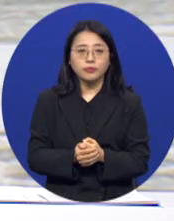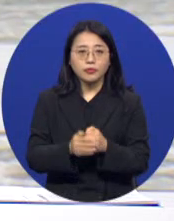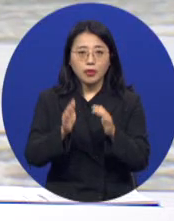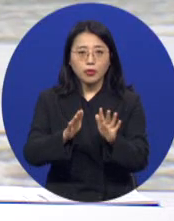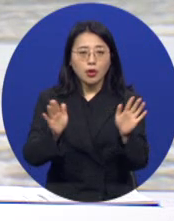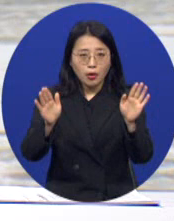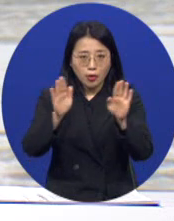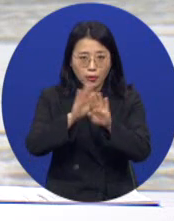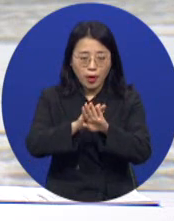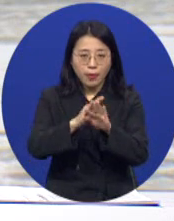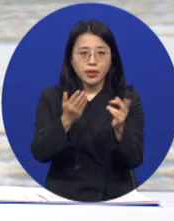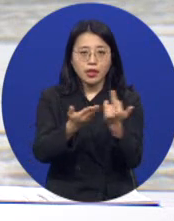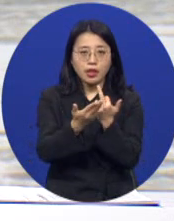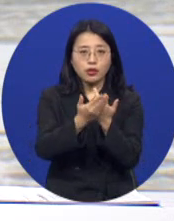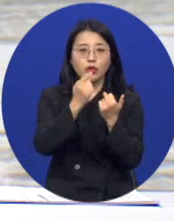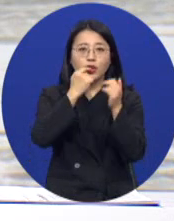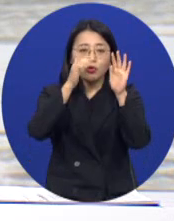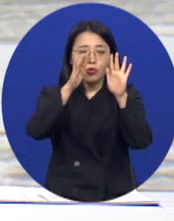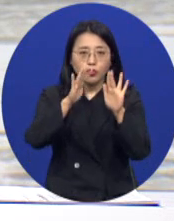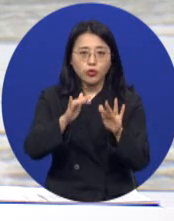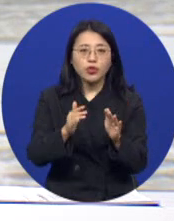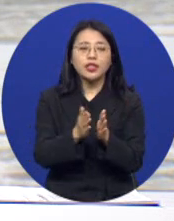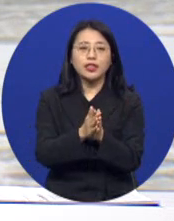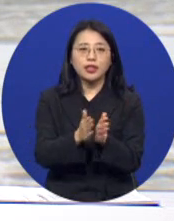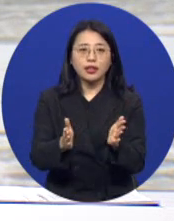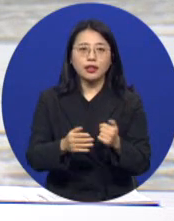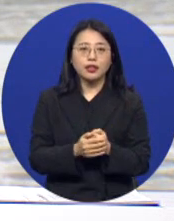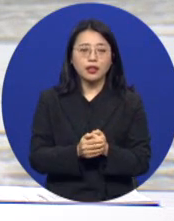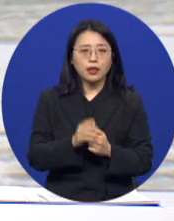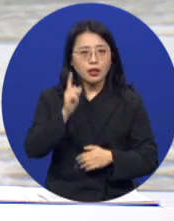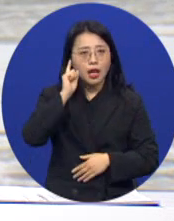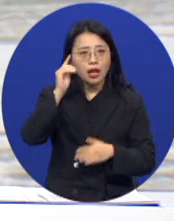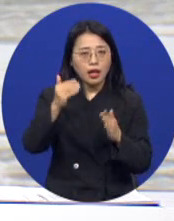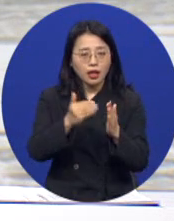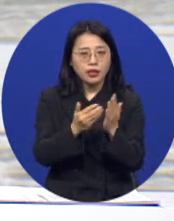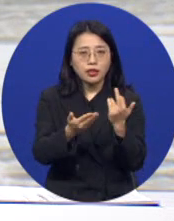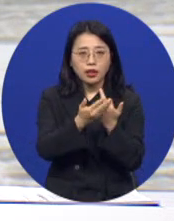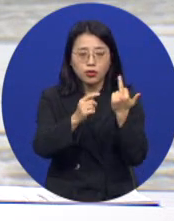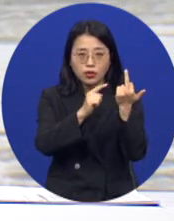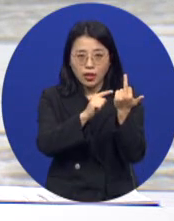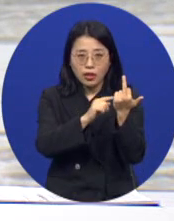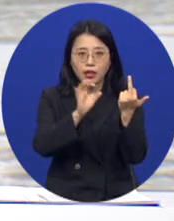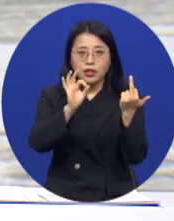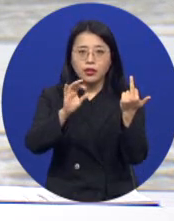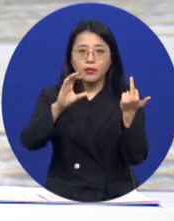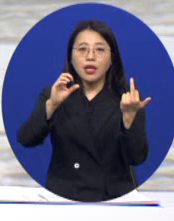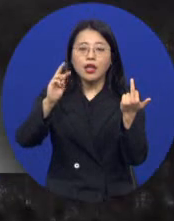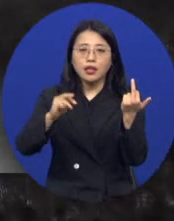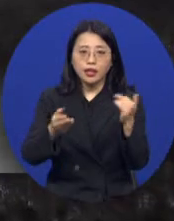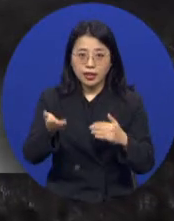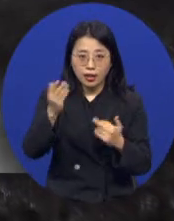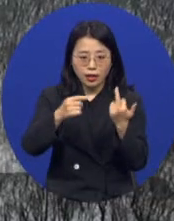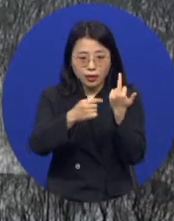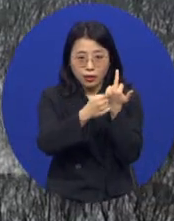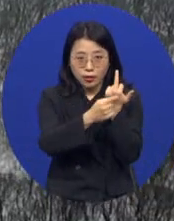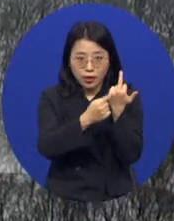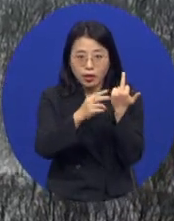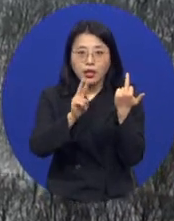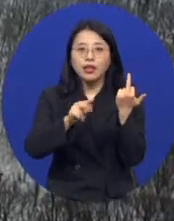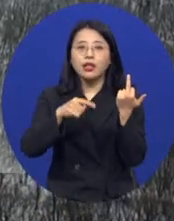오늘 밤부터 제주에 또다시 눈이 내리겠습니다. 내일까지 산지에는 10cm 이상, 중산간 이상